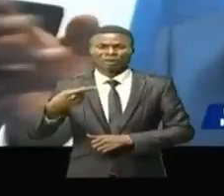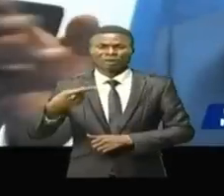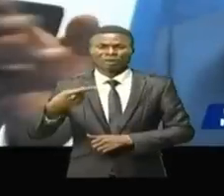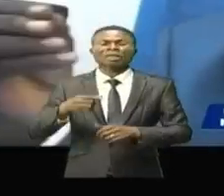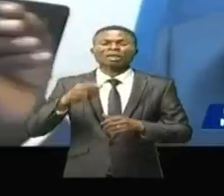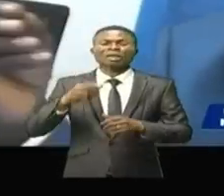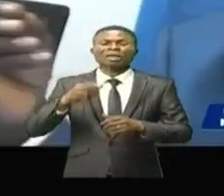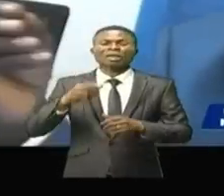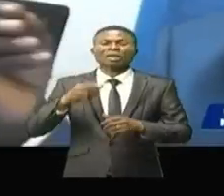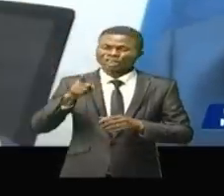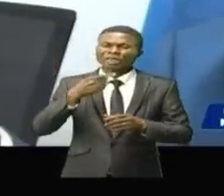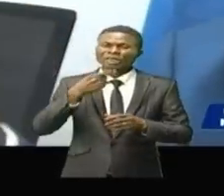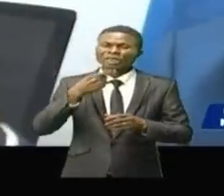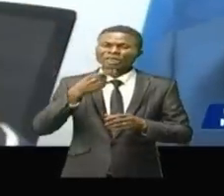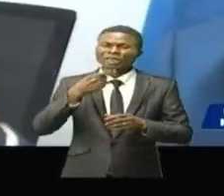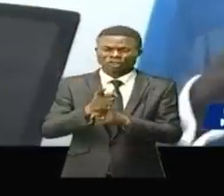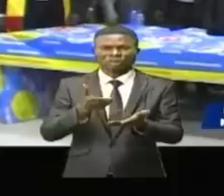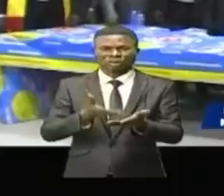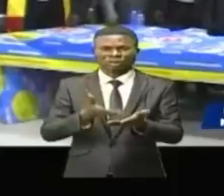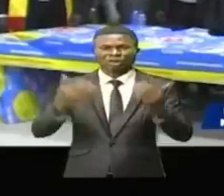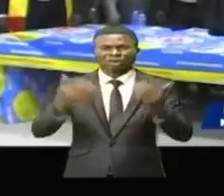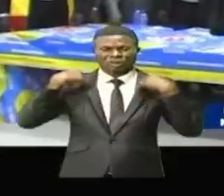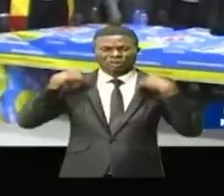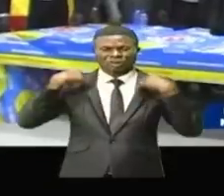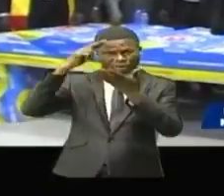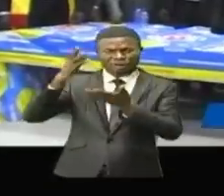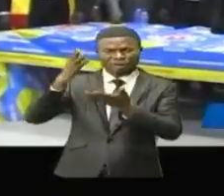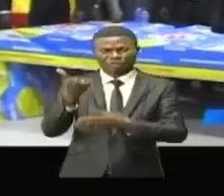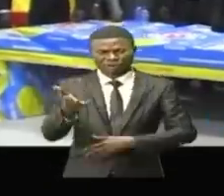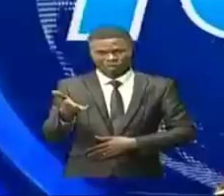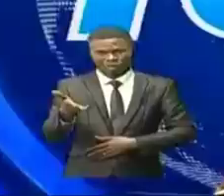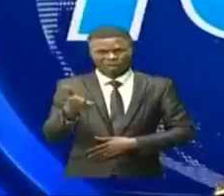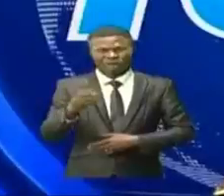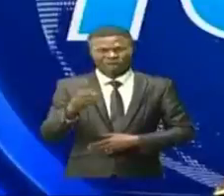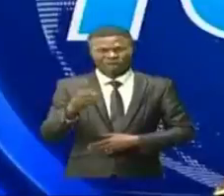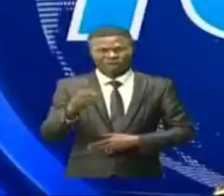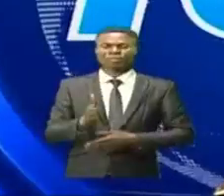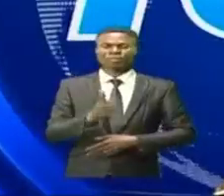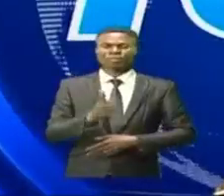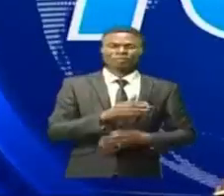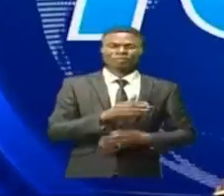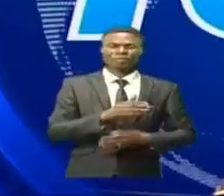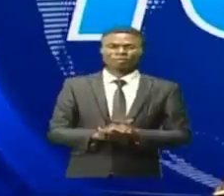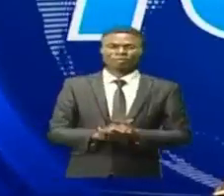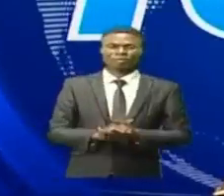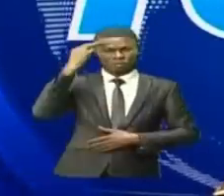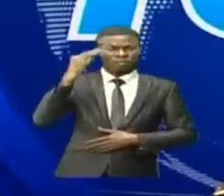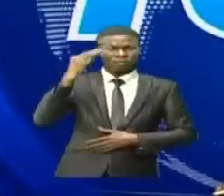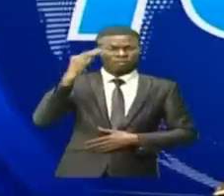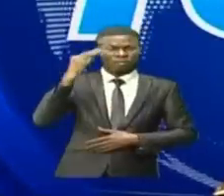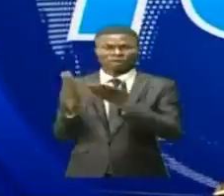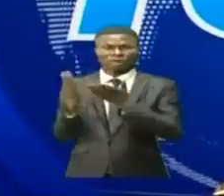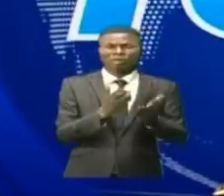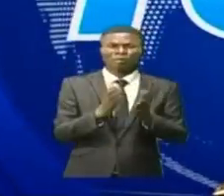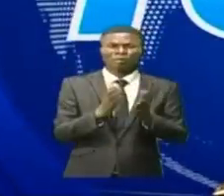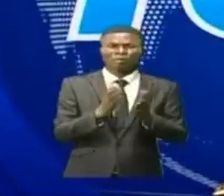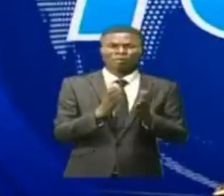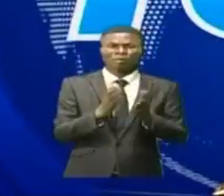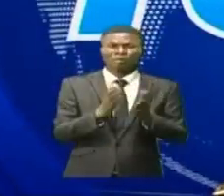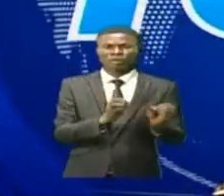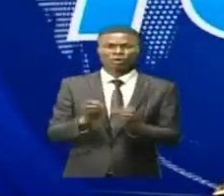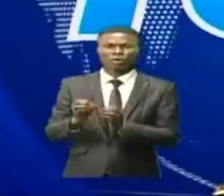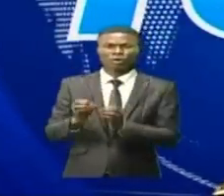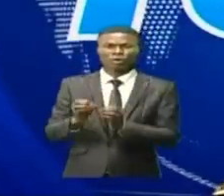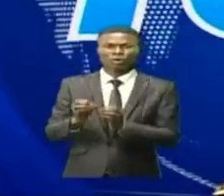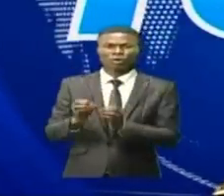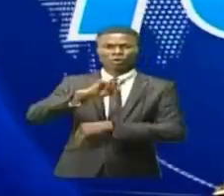Oscar Nsaman, recteur magnifique de cet alma mater. La ministre de Portefeuille, organisatrice de la